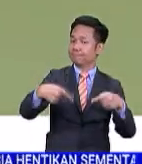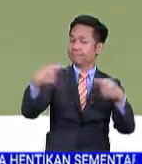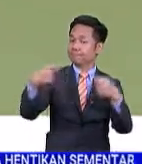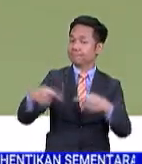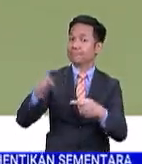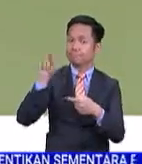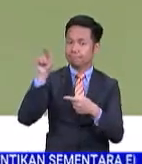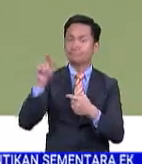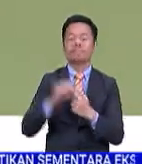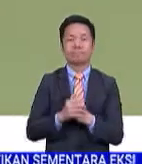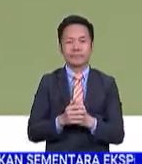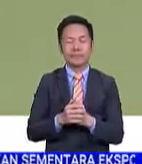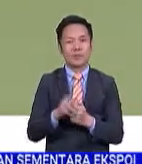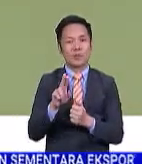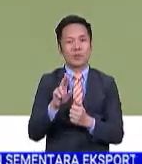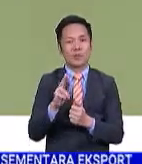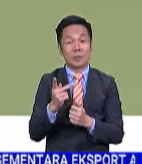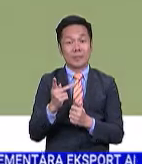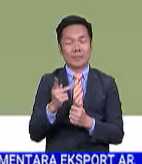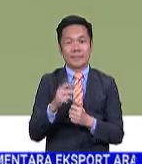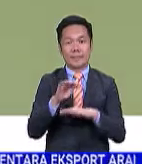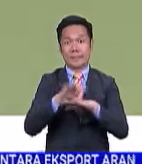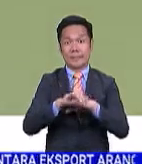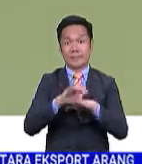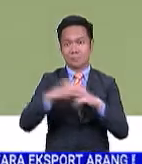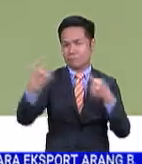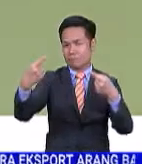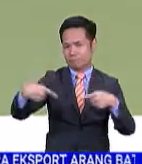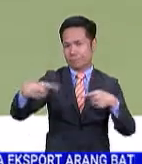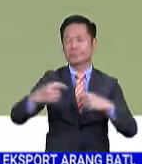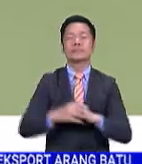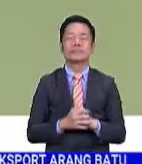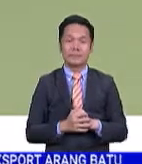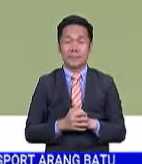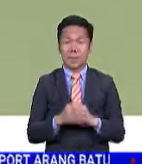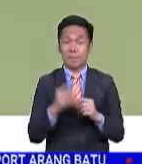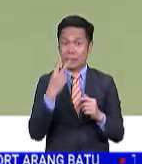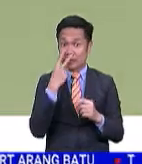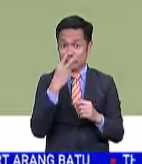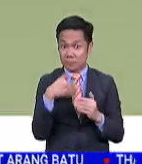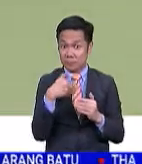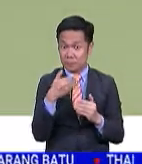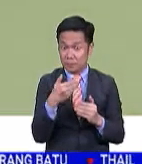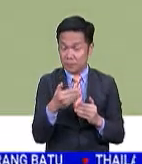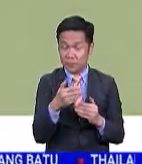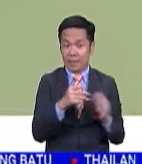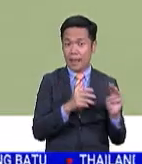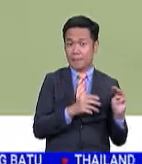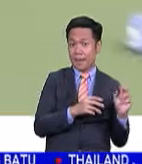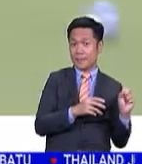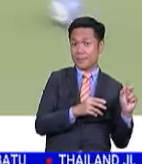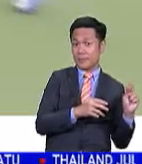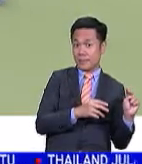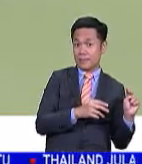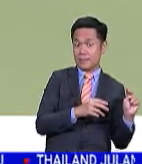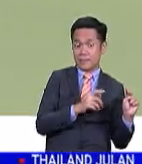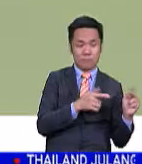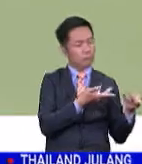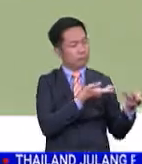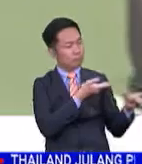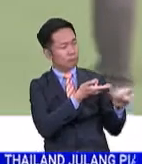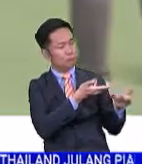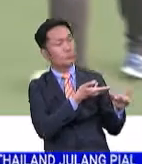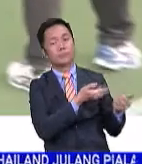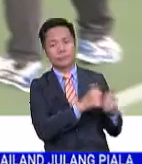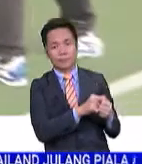pasukan negara England. Barangkali kita akan membincangkan perkara ini dengan pihak Majlis Sukan Negara juga. Yang paling